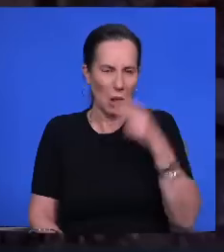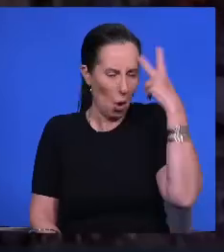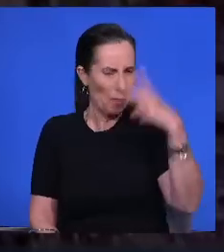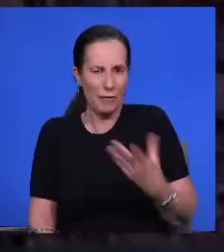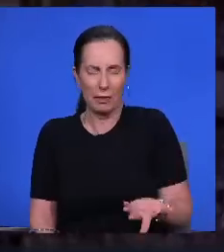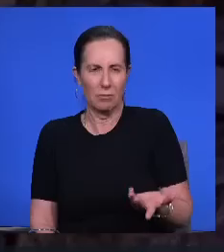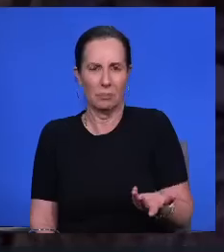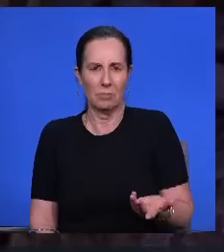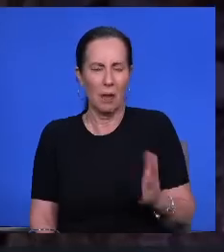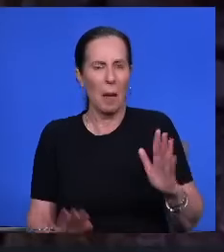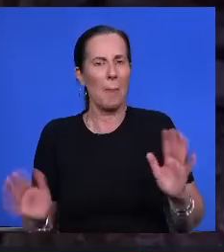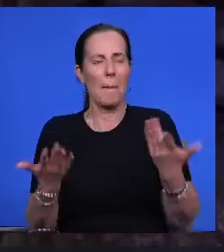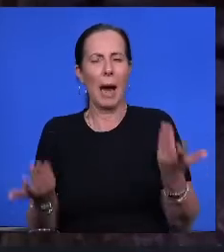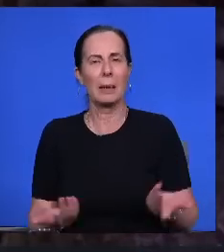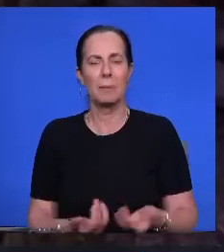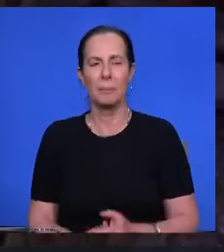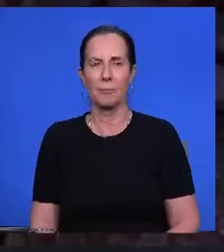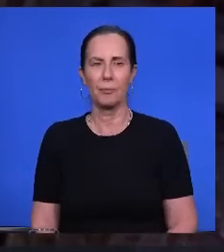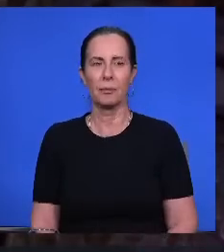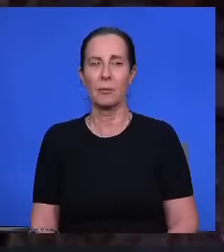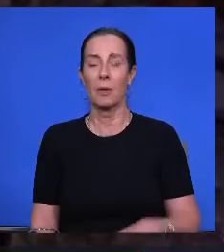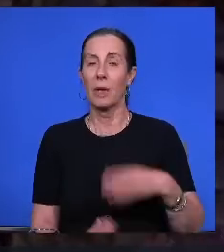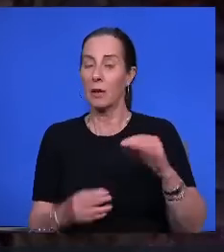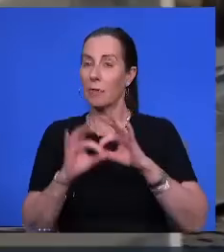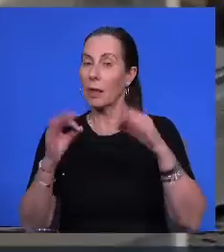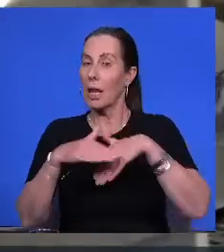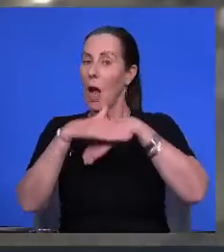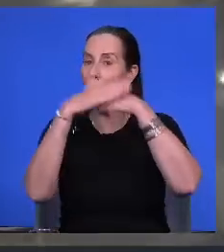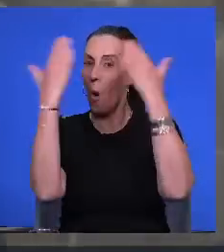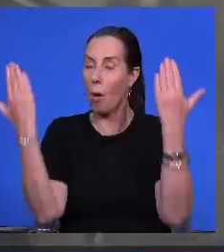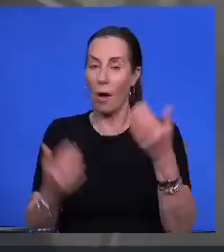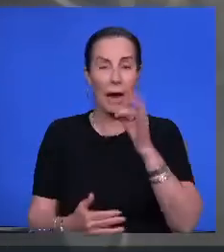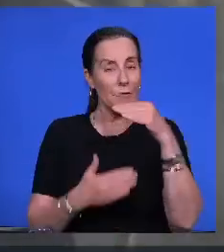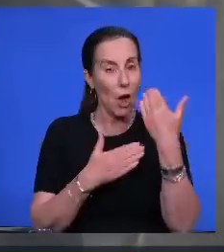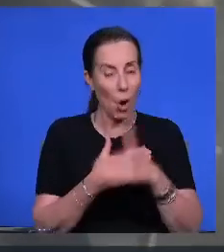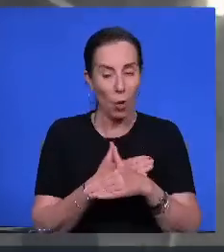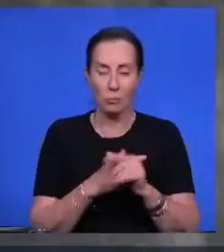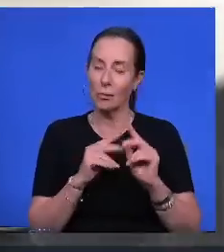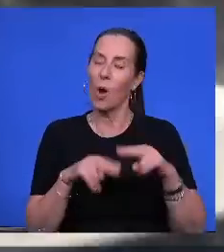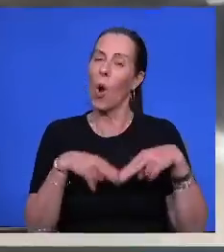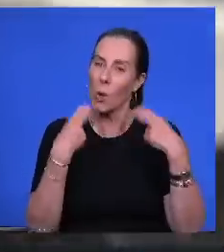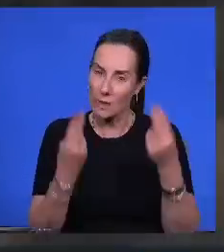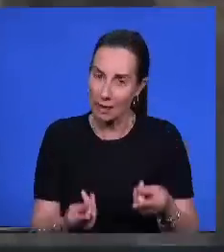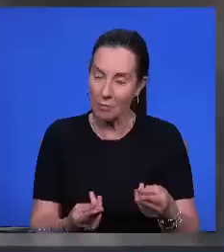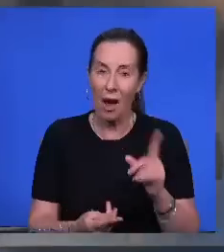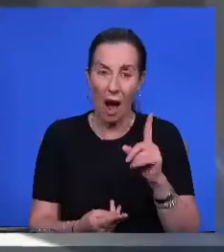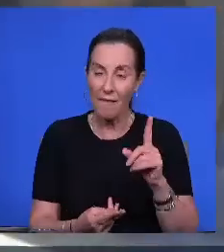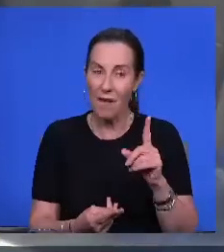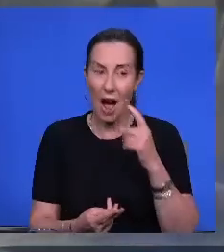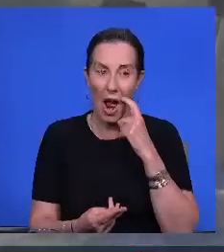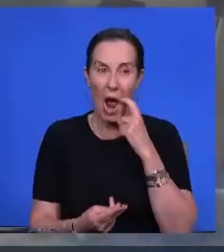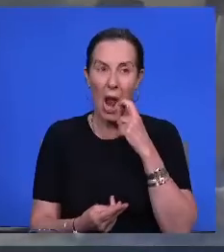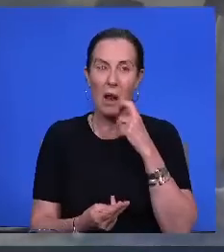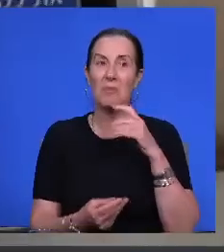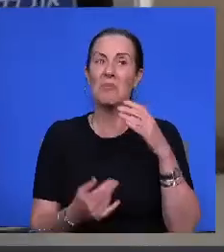הזה. בעוד רגע יעלה השחר, קפה אחרון בדרך חזרה. מכבסת המילים תהפוך גם היא את הלילה